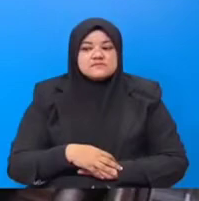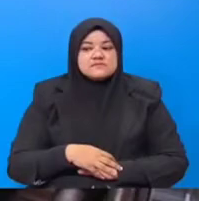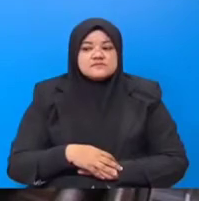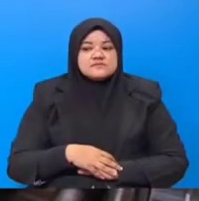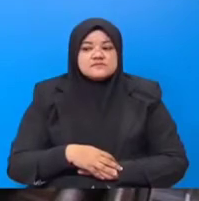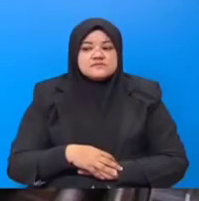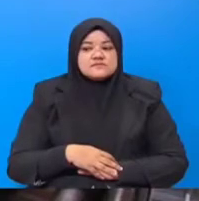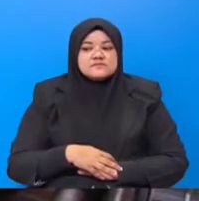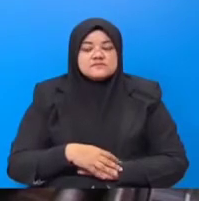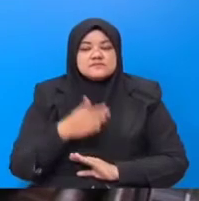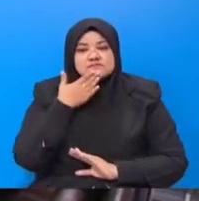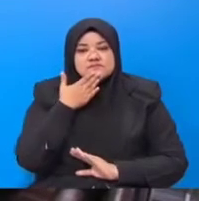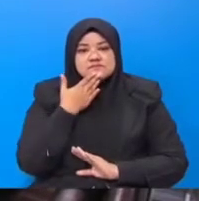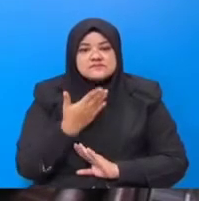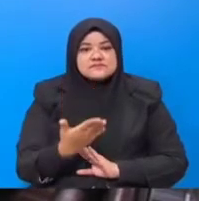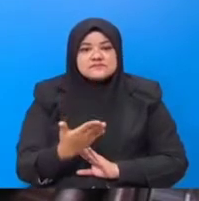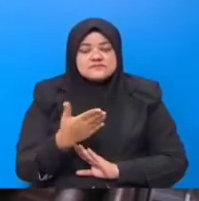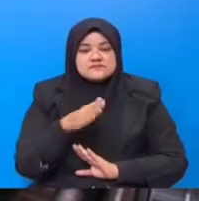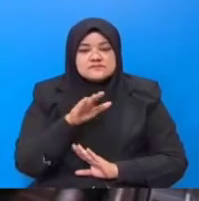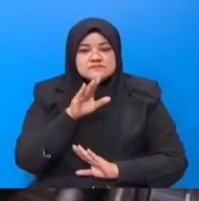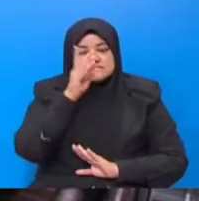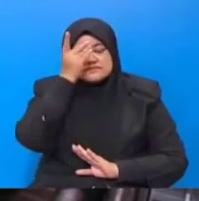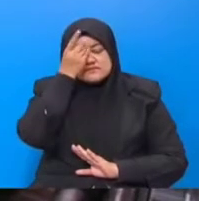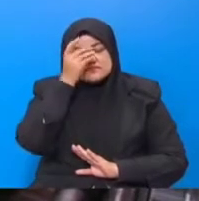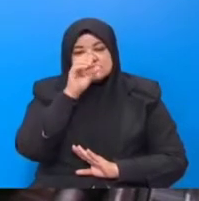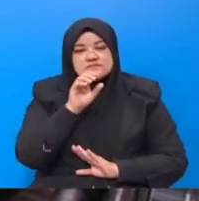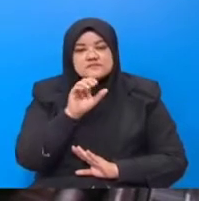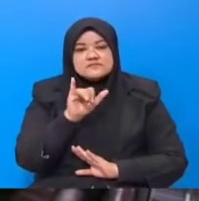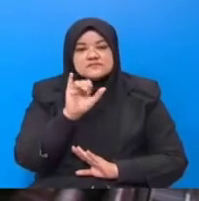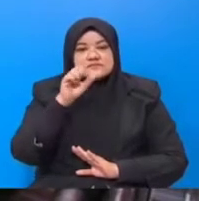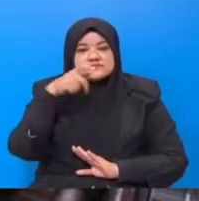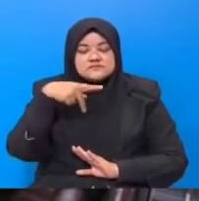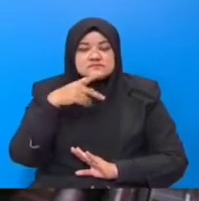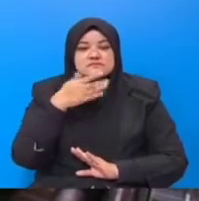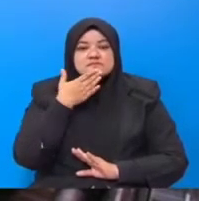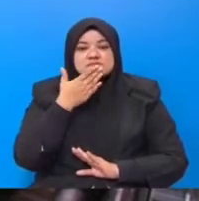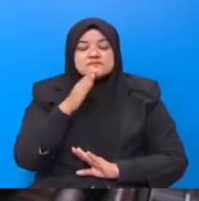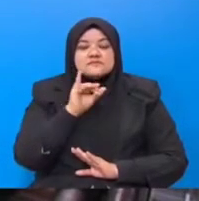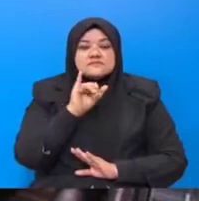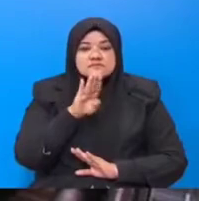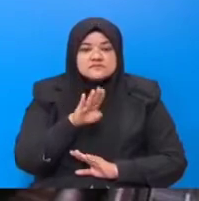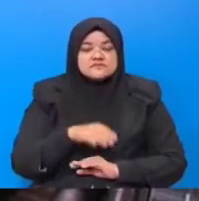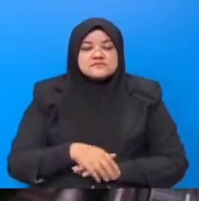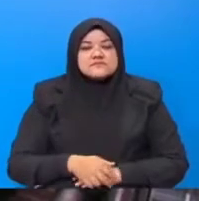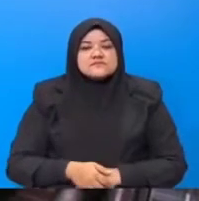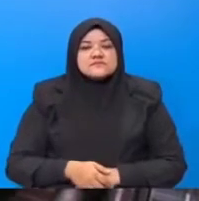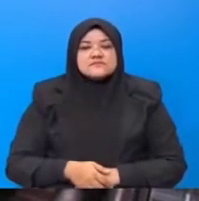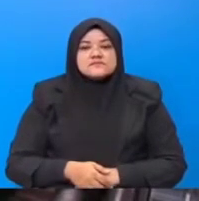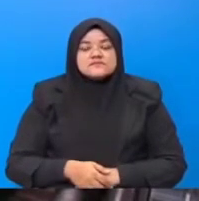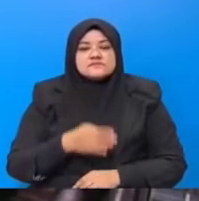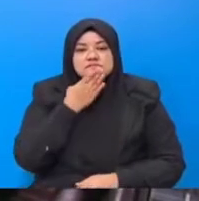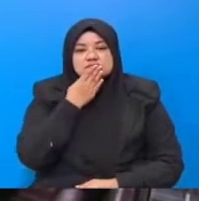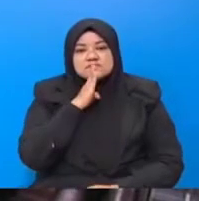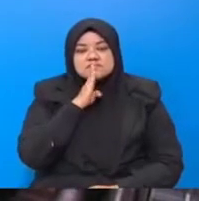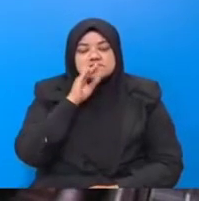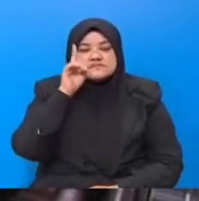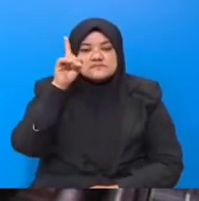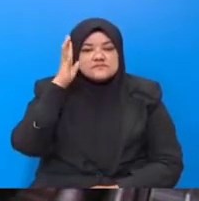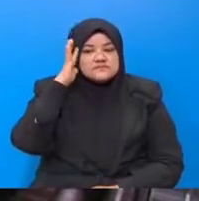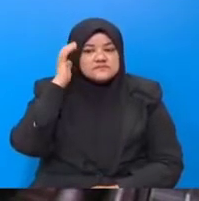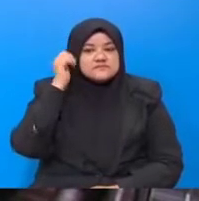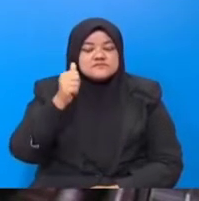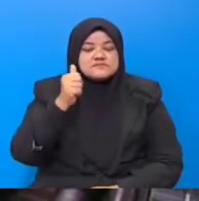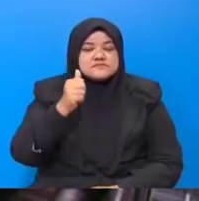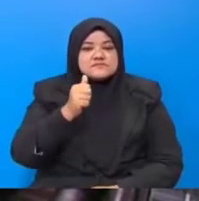Hai terima kasih nah Datuk Sri timbalani gendut Makasih website itu sebenarnya Ahmad nirohim